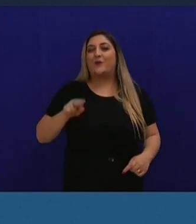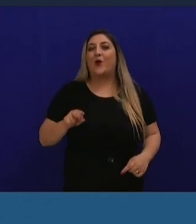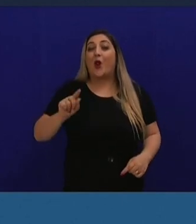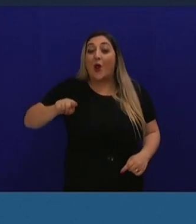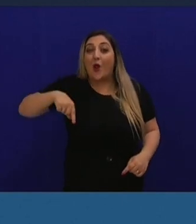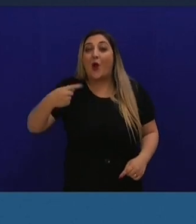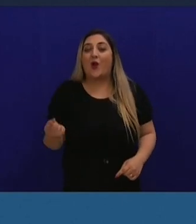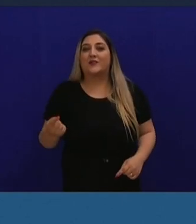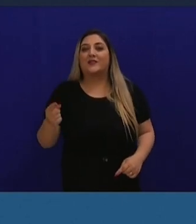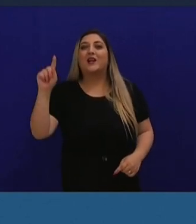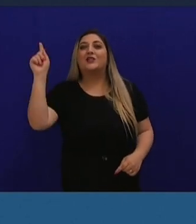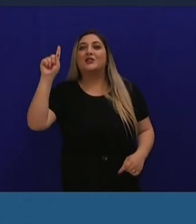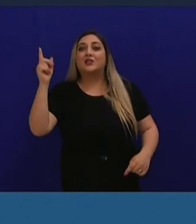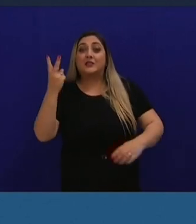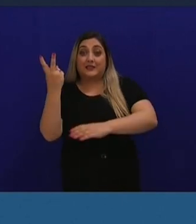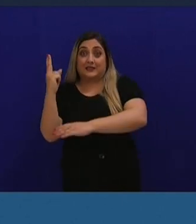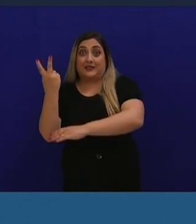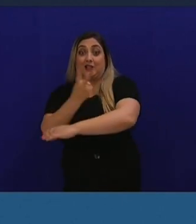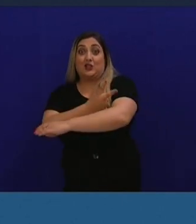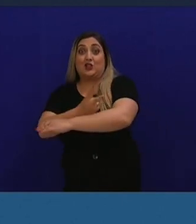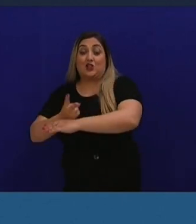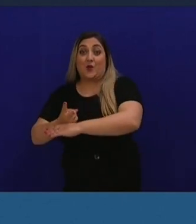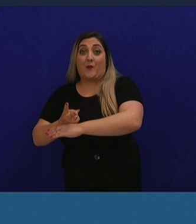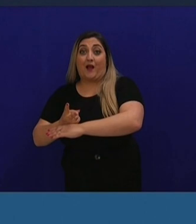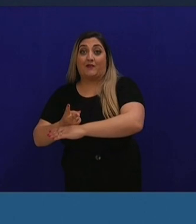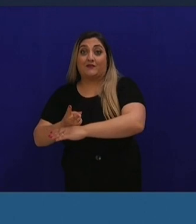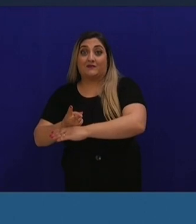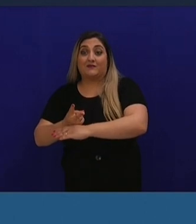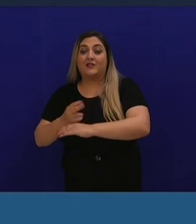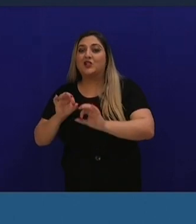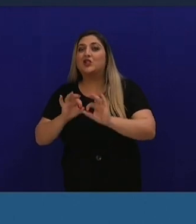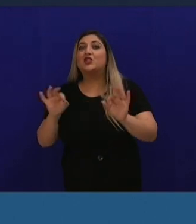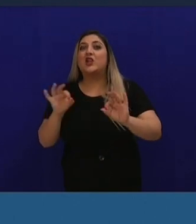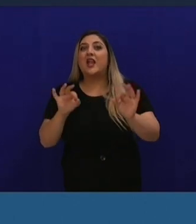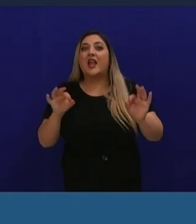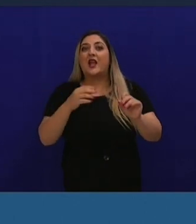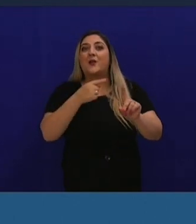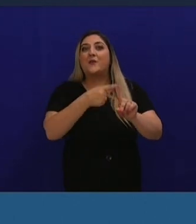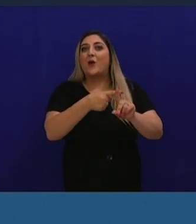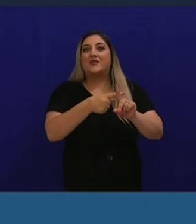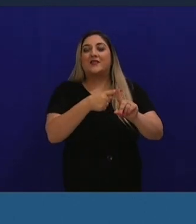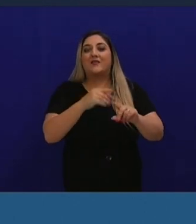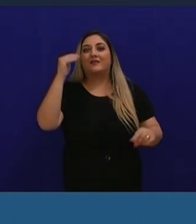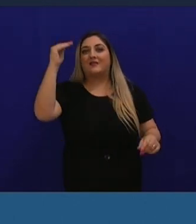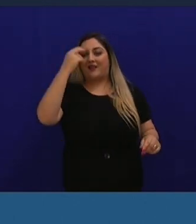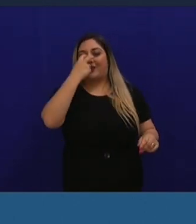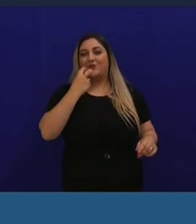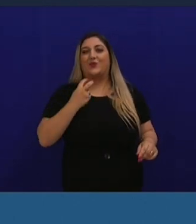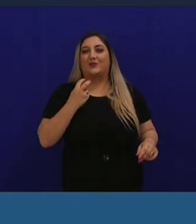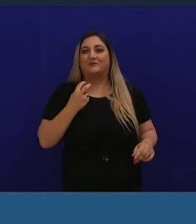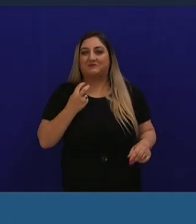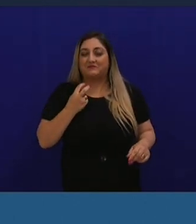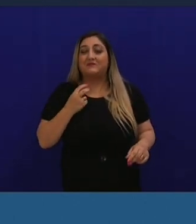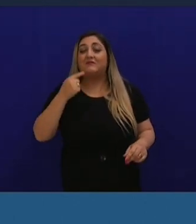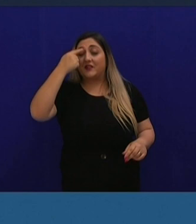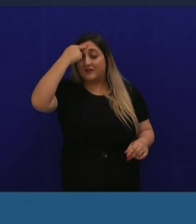raw li attini ġima konsekutifa u kol ma kanna lebda qaziet pozittifin mid-djar tal-anzjani. Uwek kol t-il